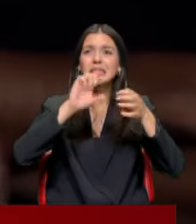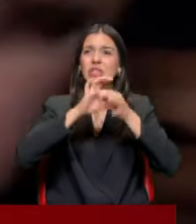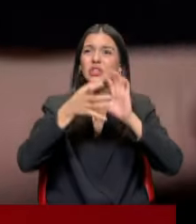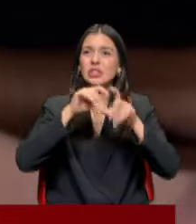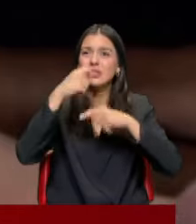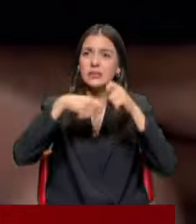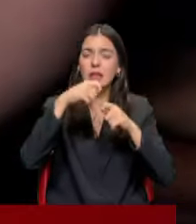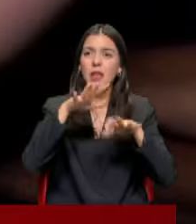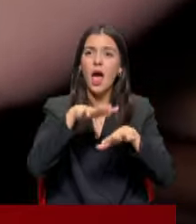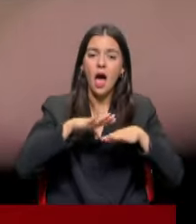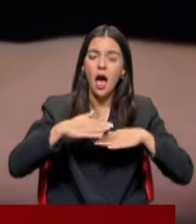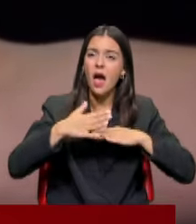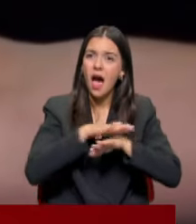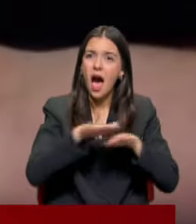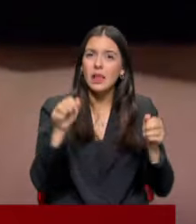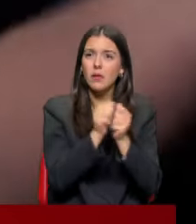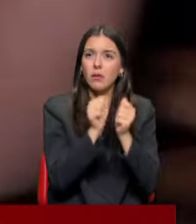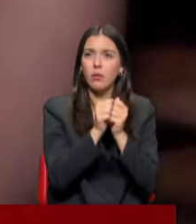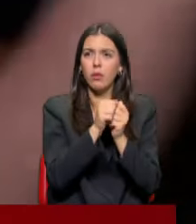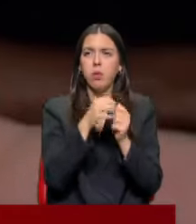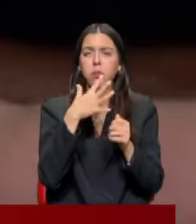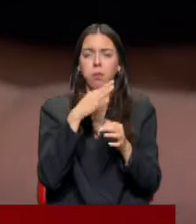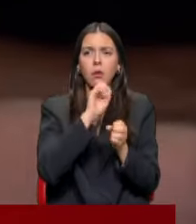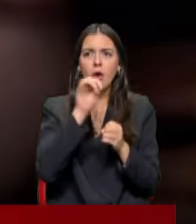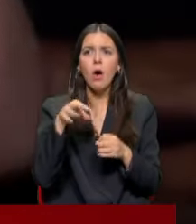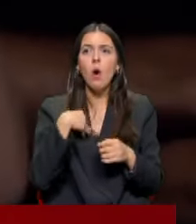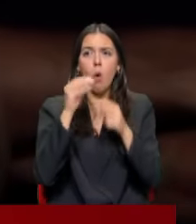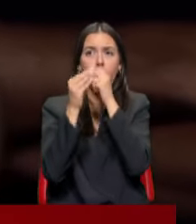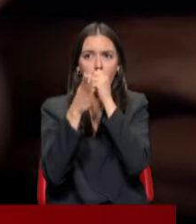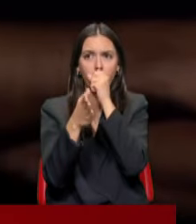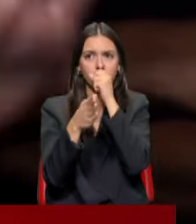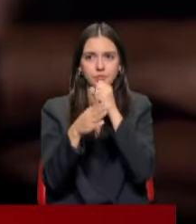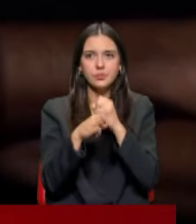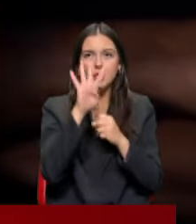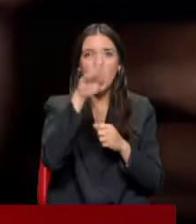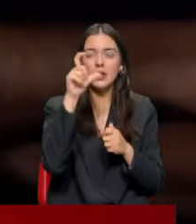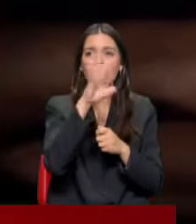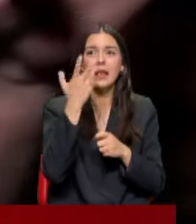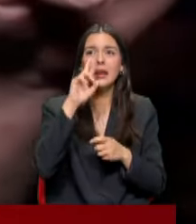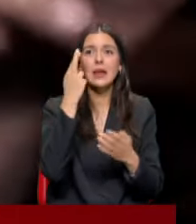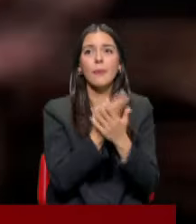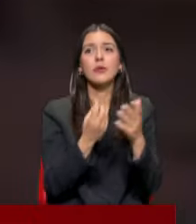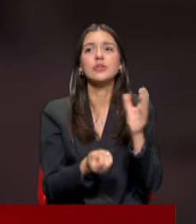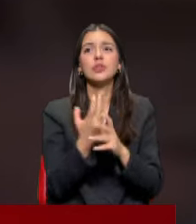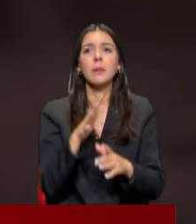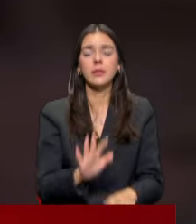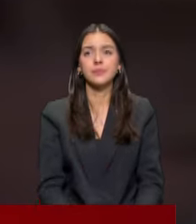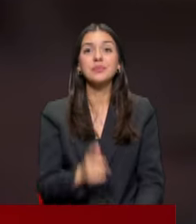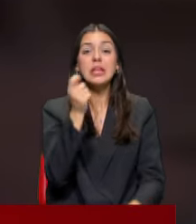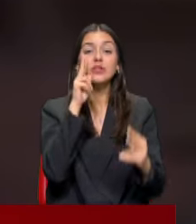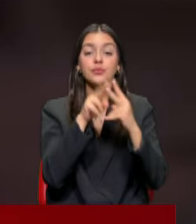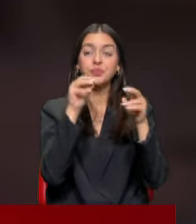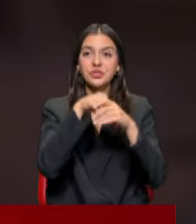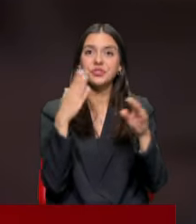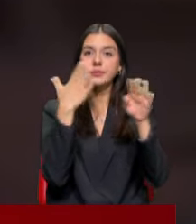sarılarak halıyla birlikte denize atıldı benim çocuğum ve 4 aydır adli tıp raporu hala çıkmadı. İş görüşmesi